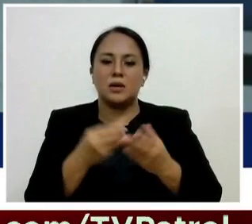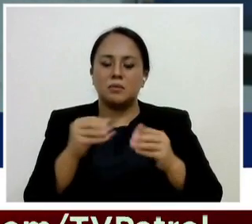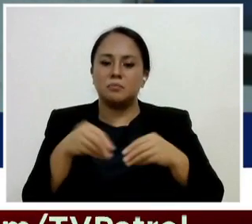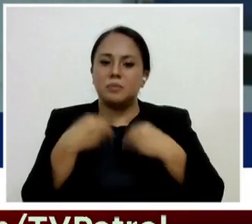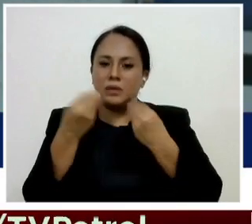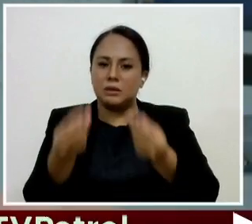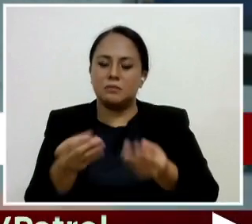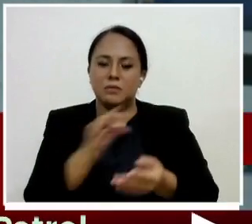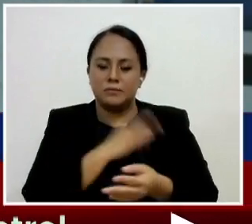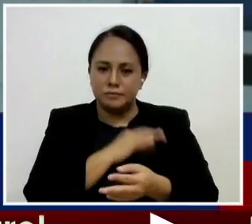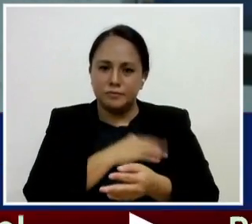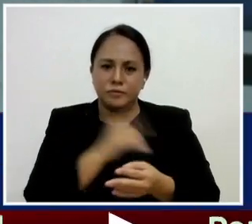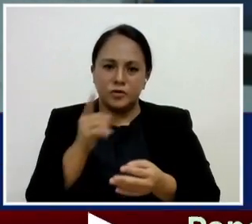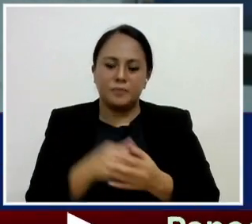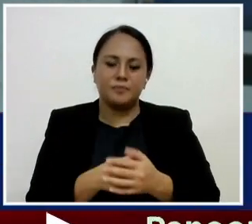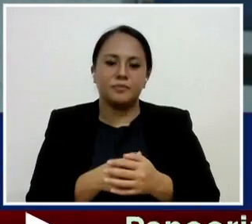yun.